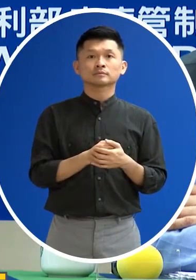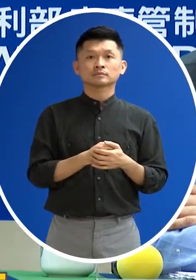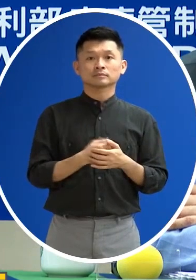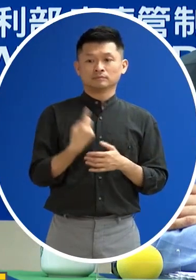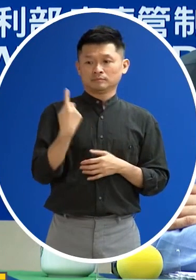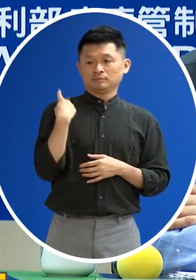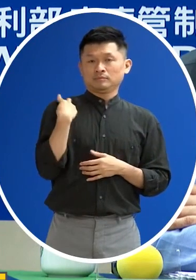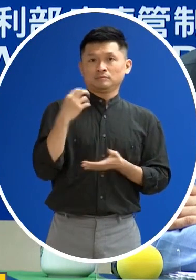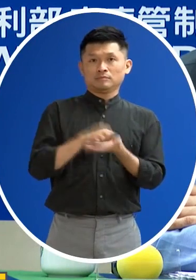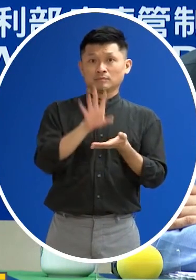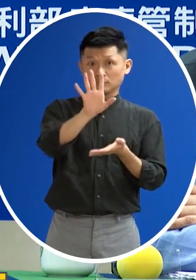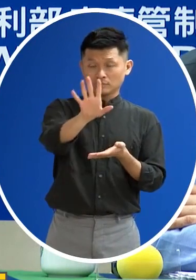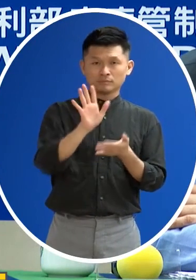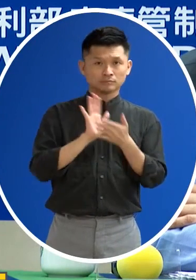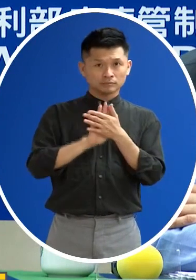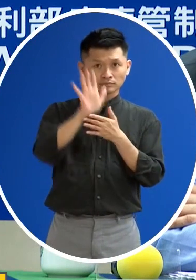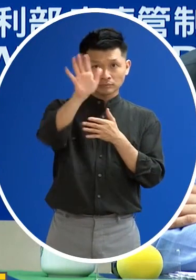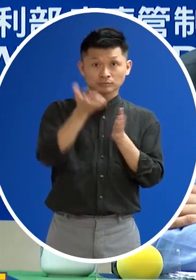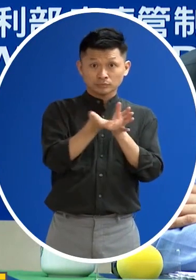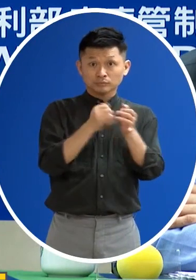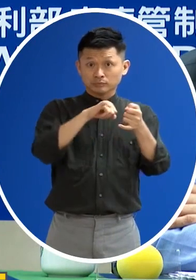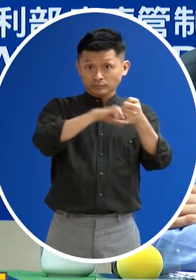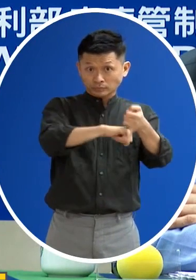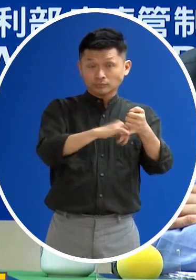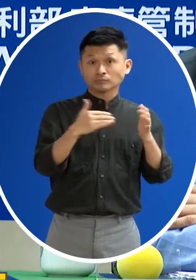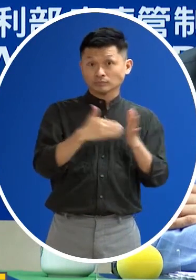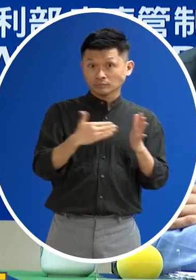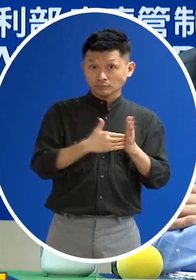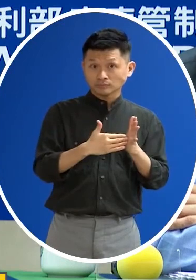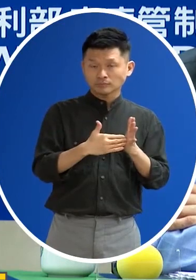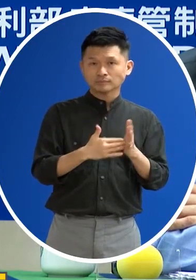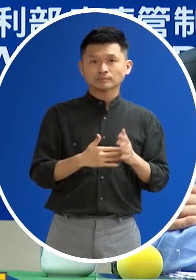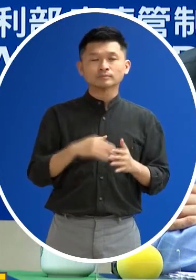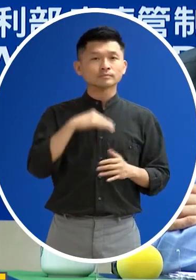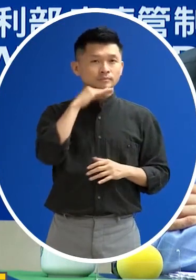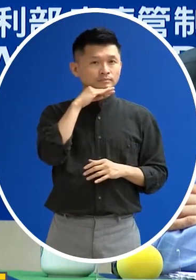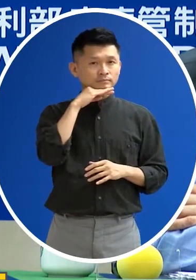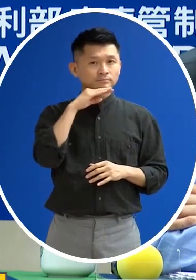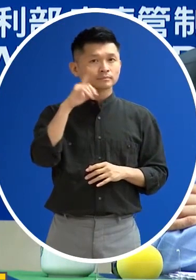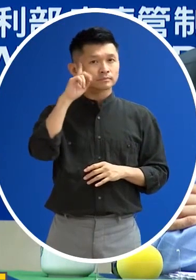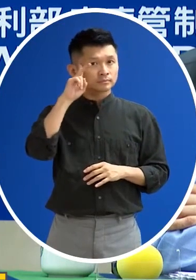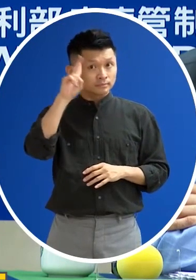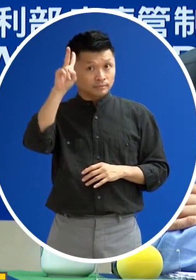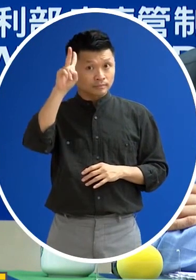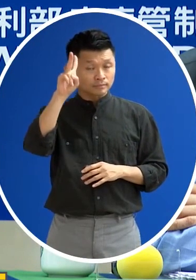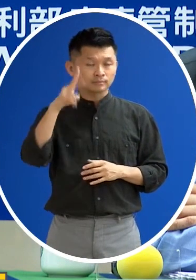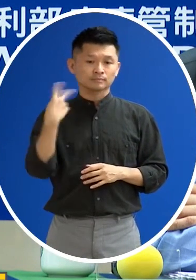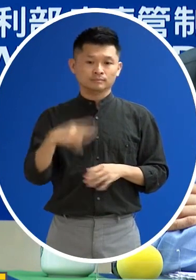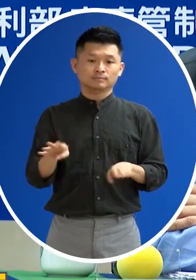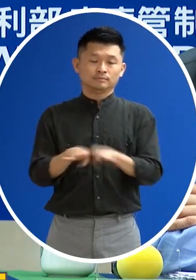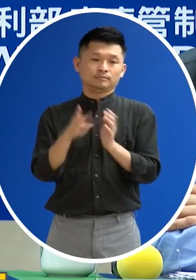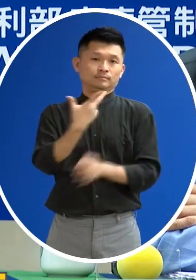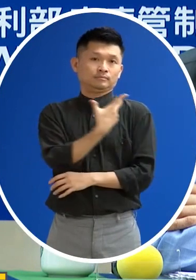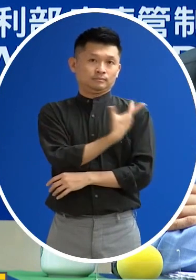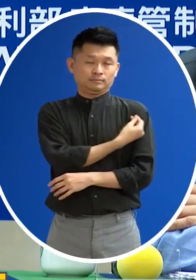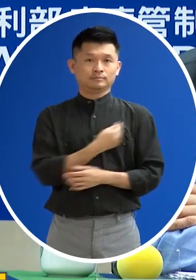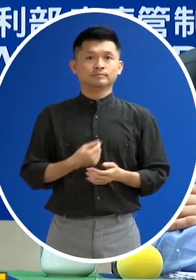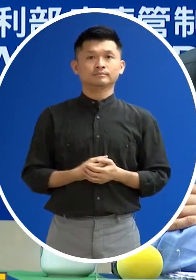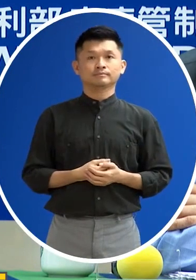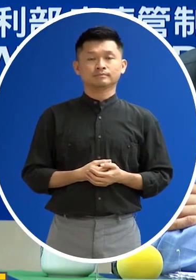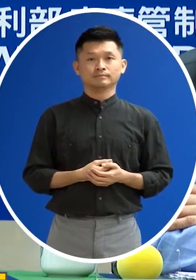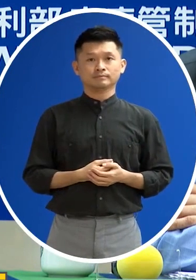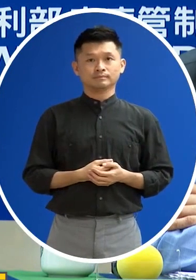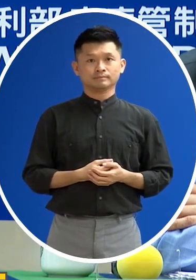告，那未来我们可能在预约完成之后那可能隔个两天才开始来打，那这样就能够把这